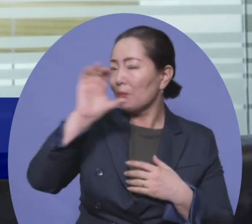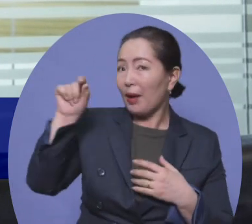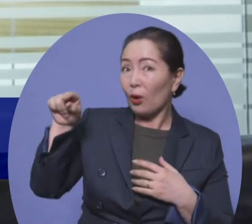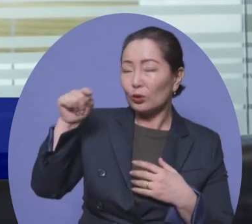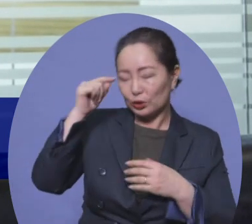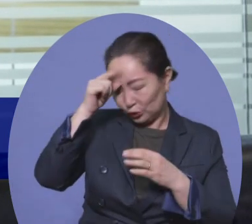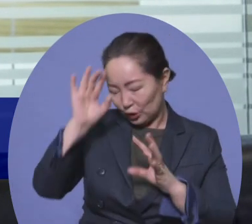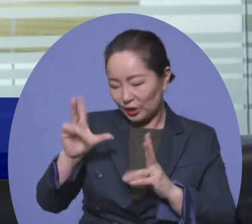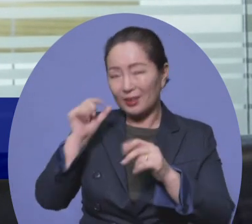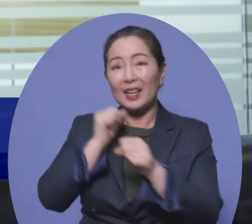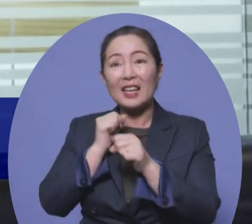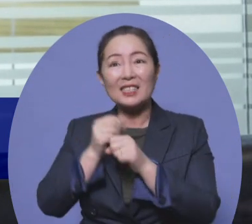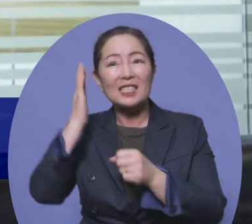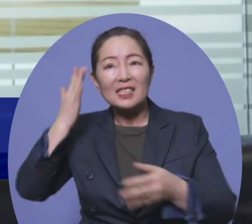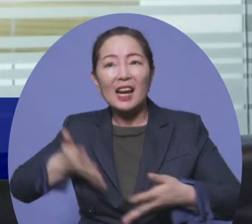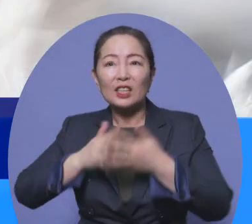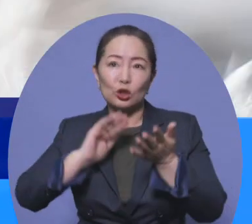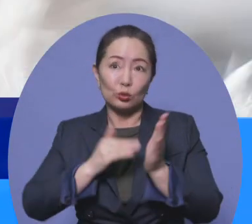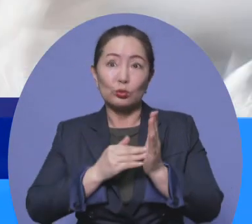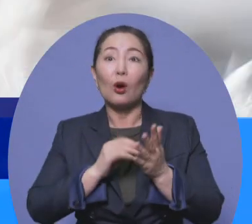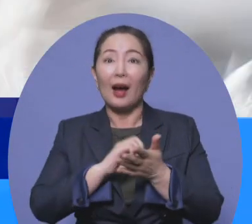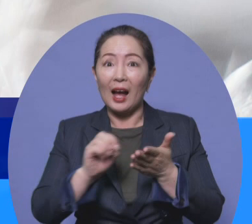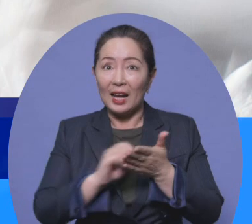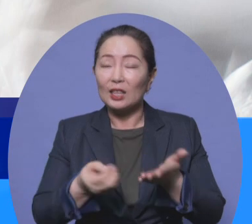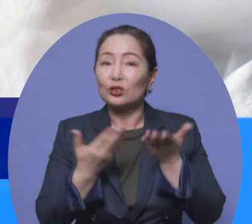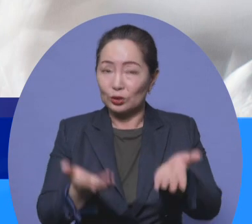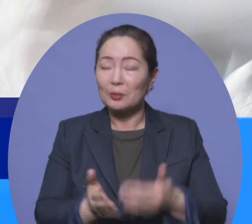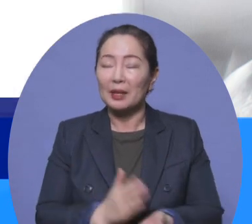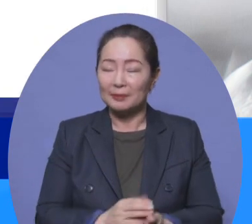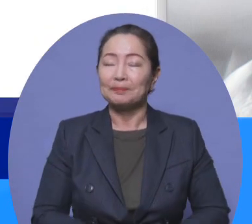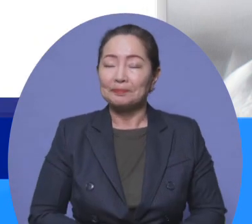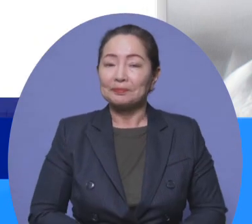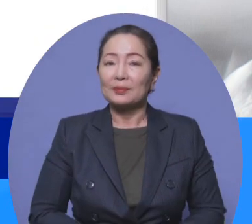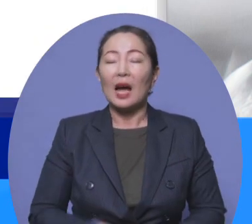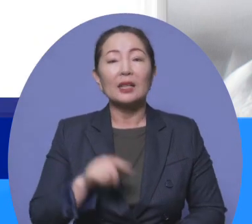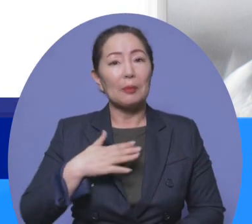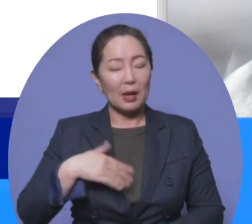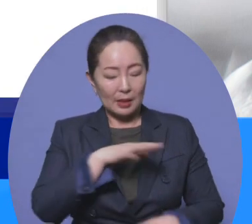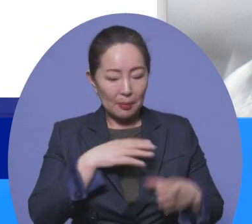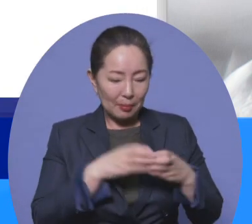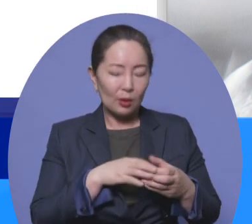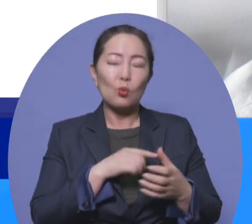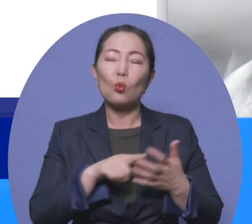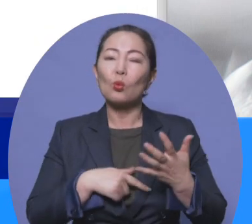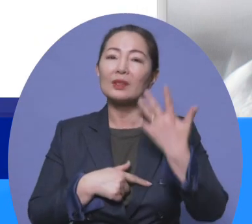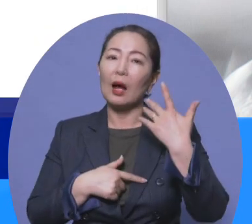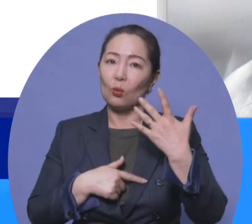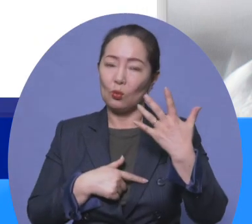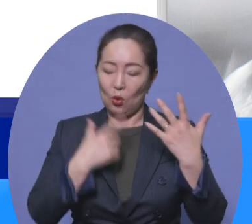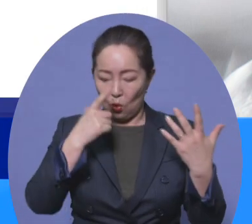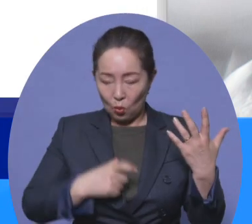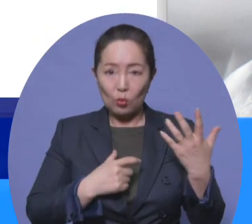соёлын гэрэлүүлэх үйл ажиллагааны стратеги төлөвлөгөө боловсруулсан багаа. За тэгээ манай баг бол нийт 5 хүний